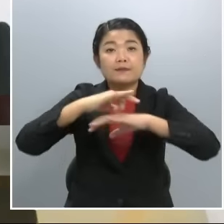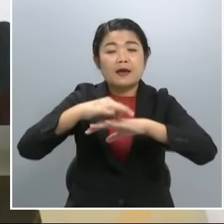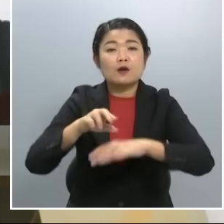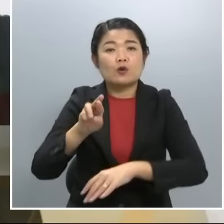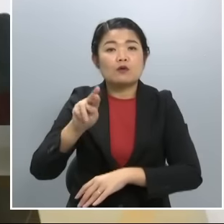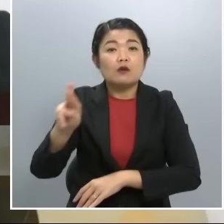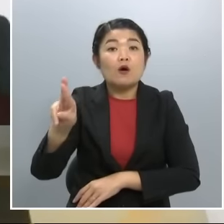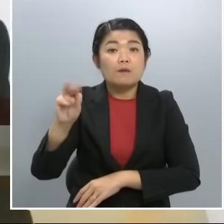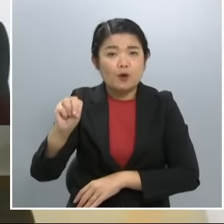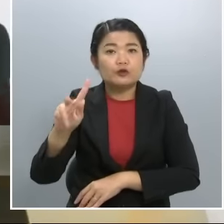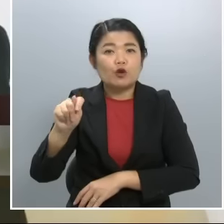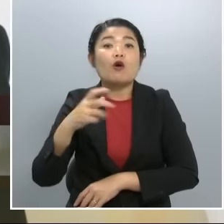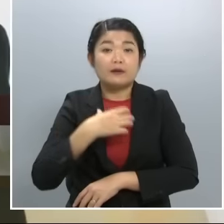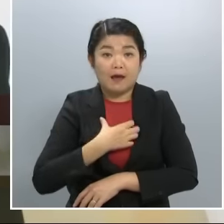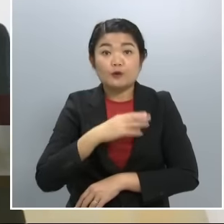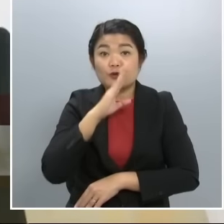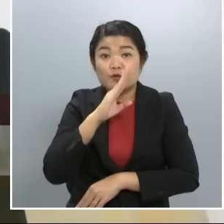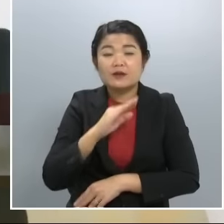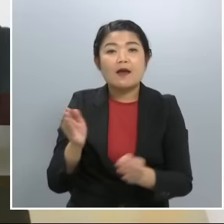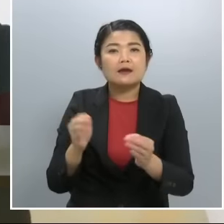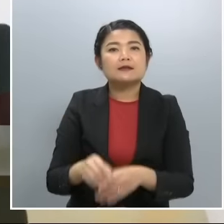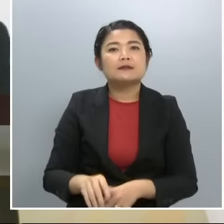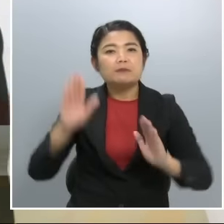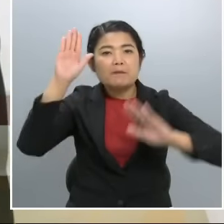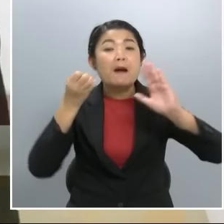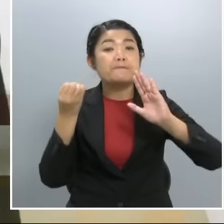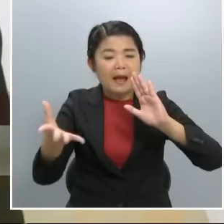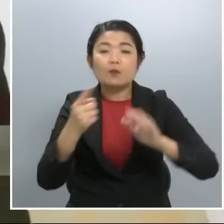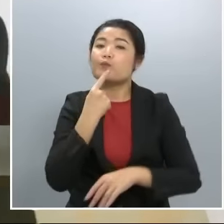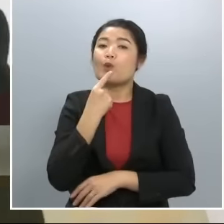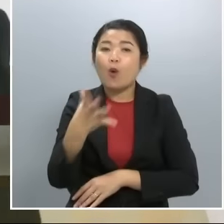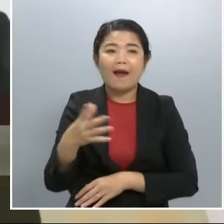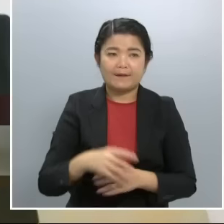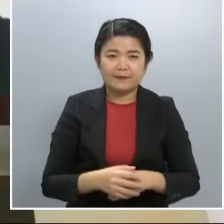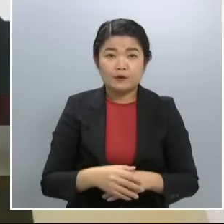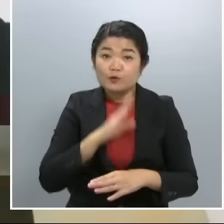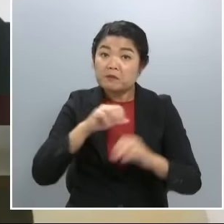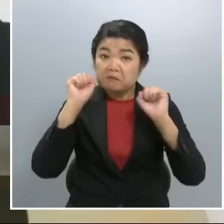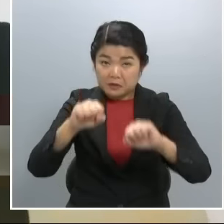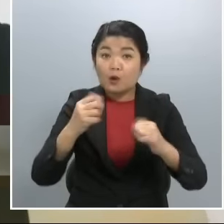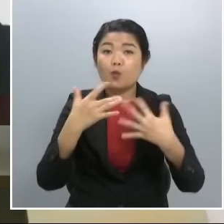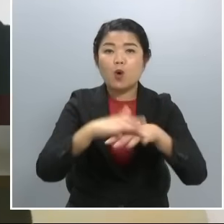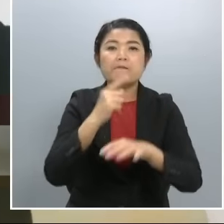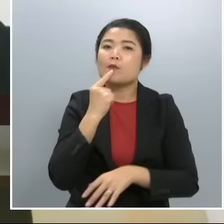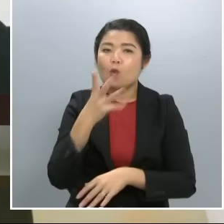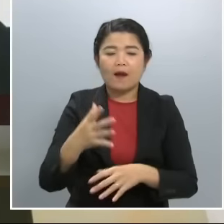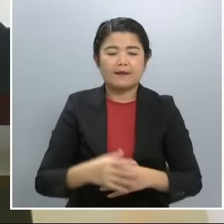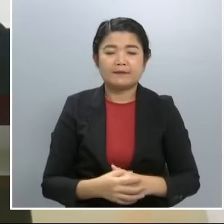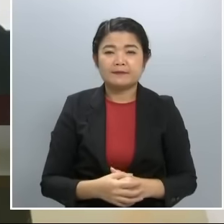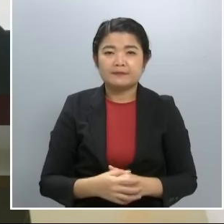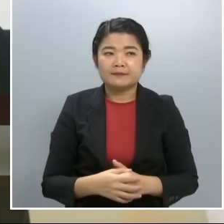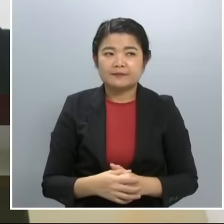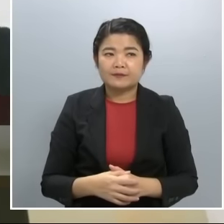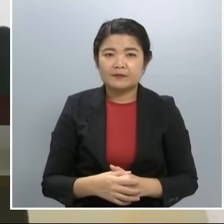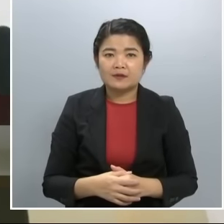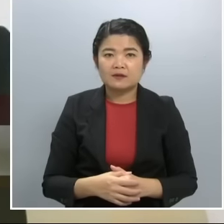างนั้นถ้ามติส่วนใหญ่เราก็ไม่ว่าอะไรหมายถึงมติออกมาว่าจะร่วมคุณชวนบอกนะครับท่านผู้ชมไม่เ